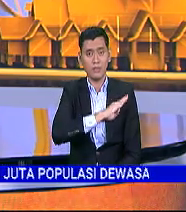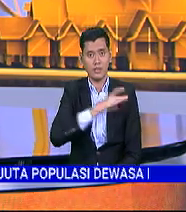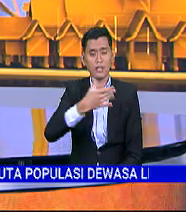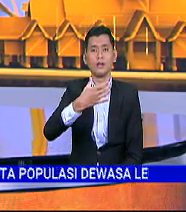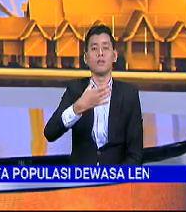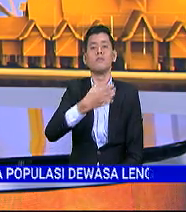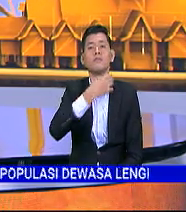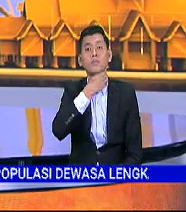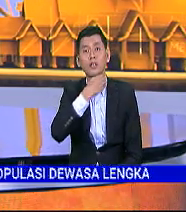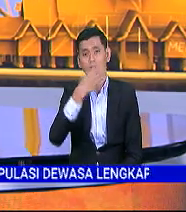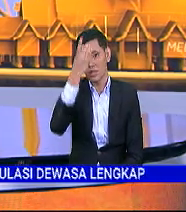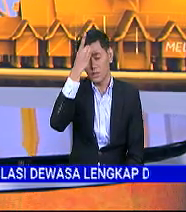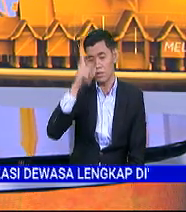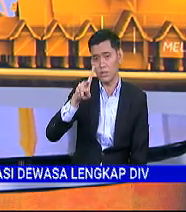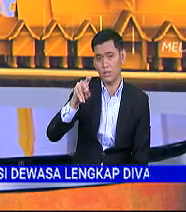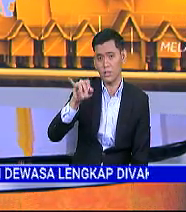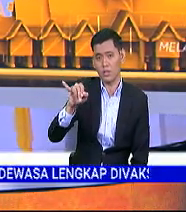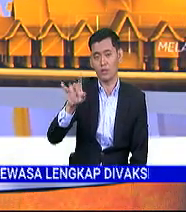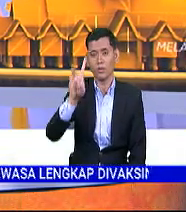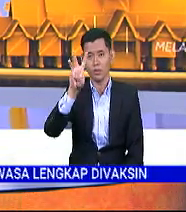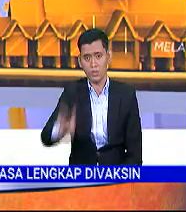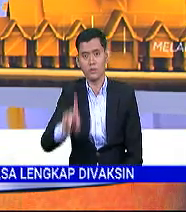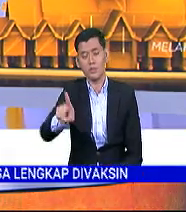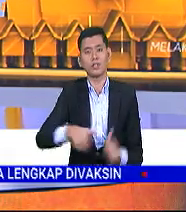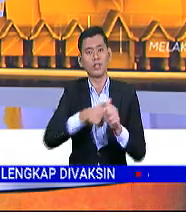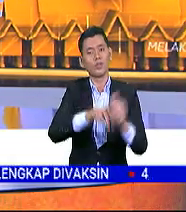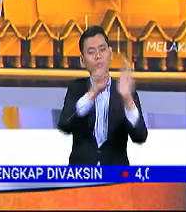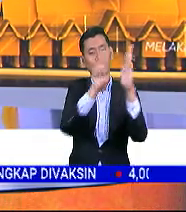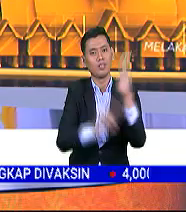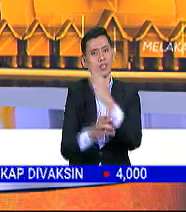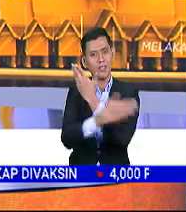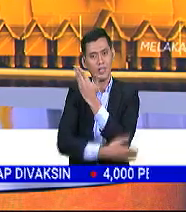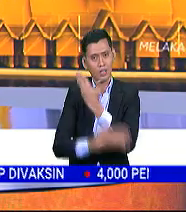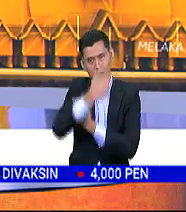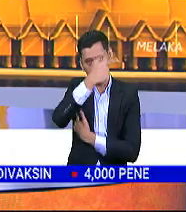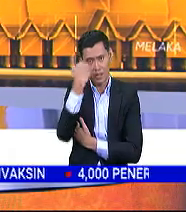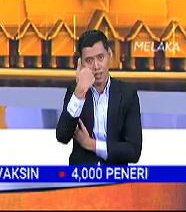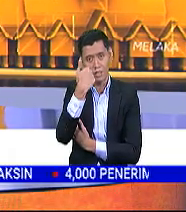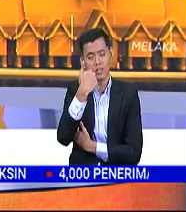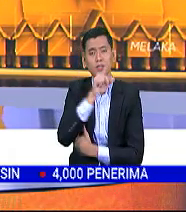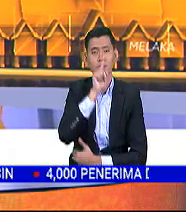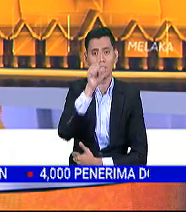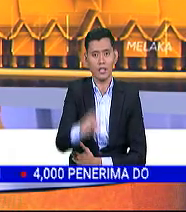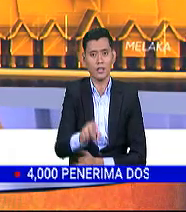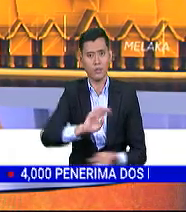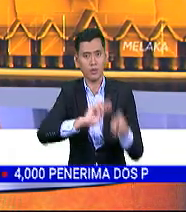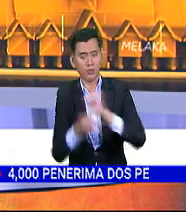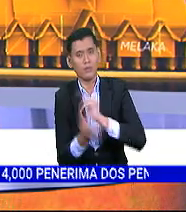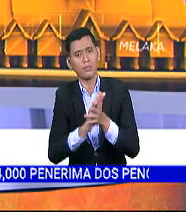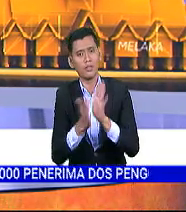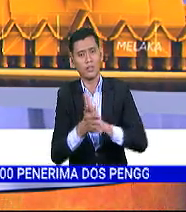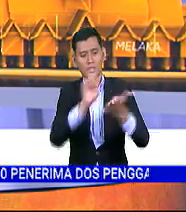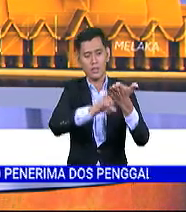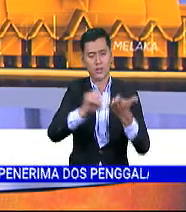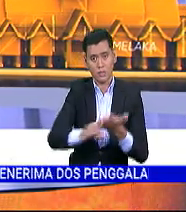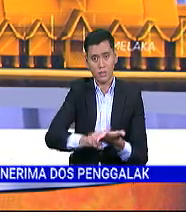Seri Sarani Muhammad berkata, ia termasuk kewajipan mematuhi undang-undang negara kerana mereka adalah penggubal selain menjadi rujukan